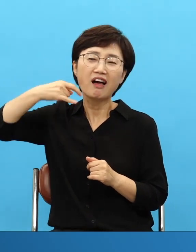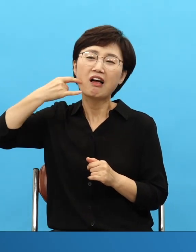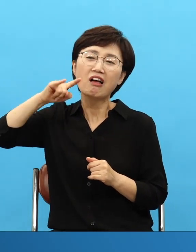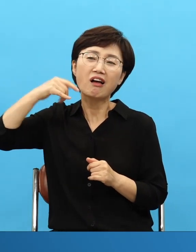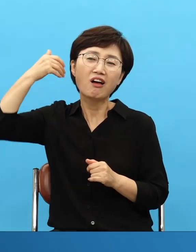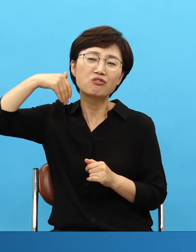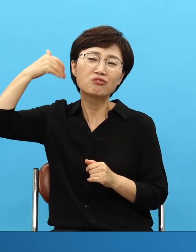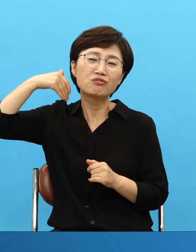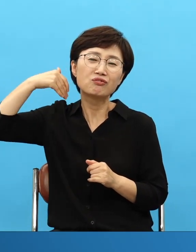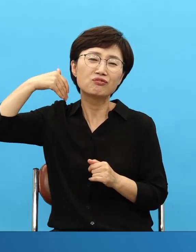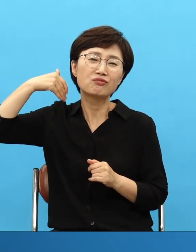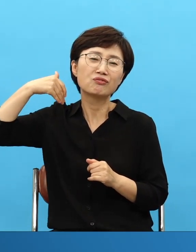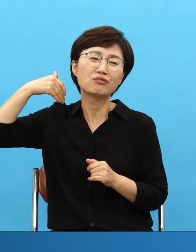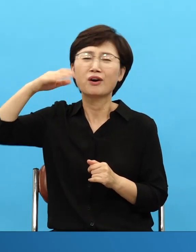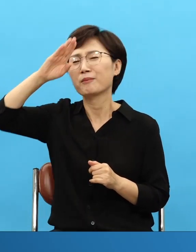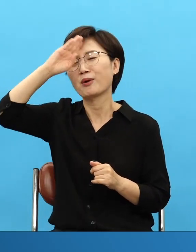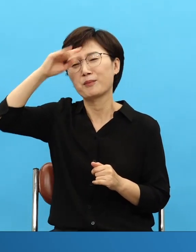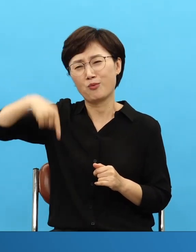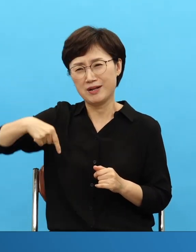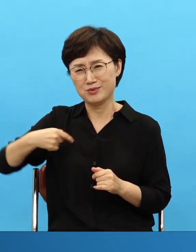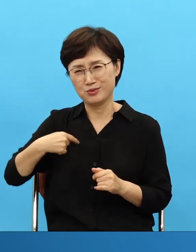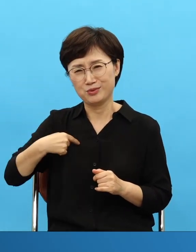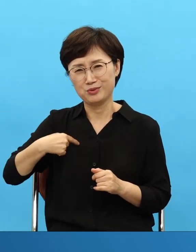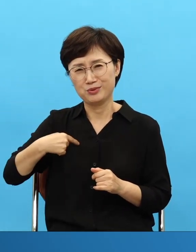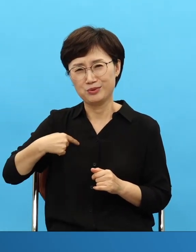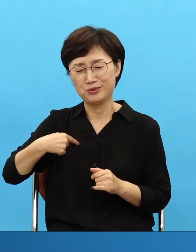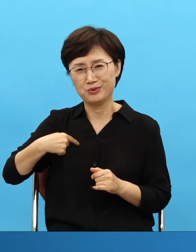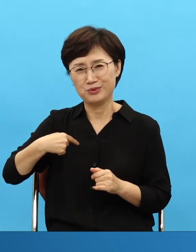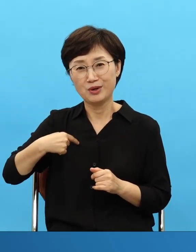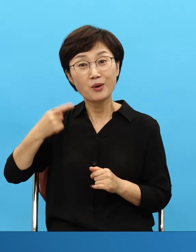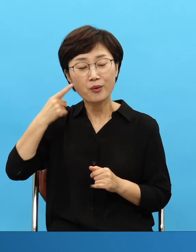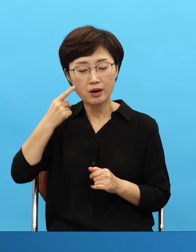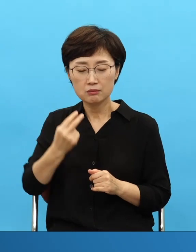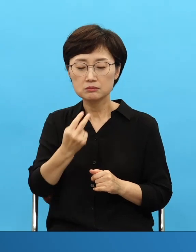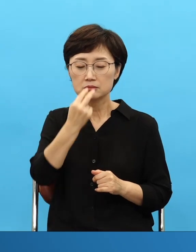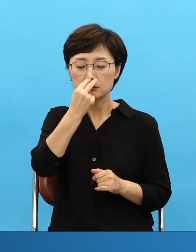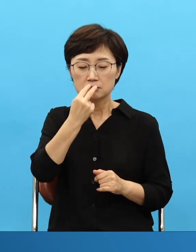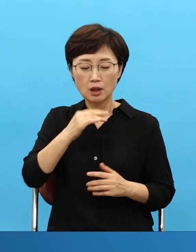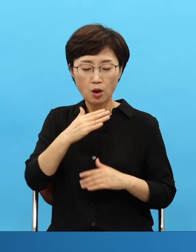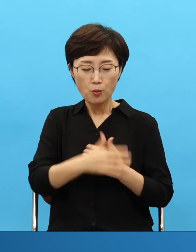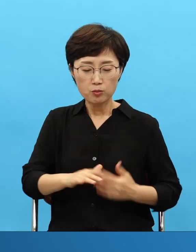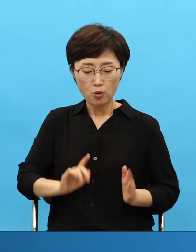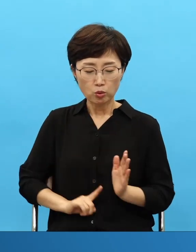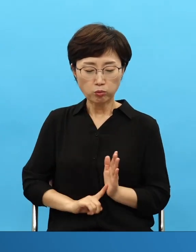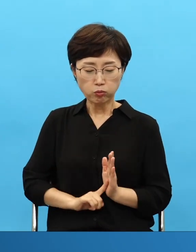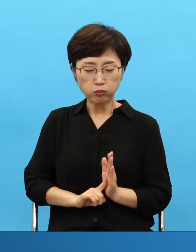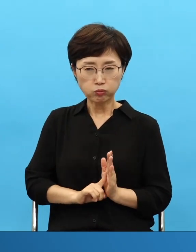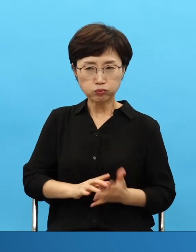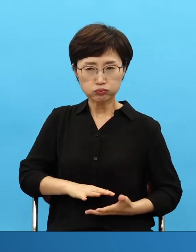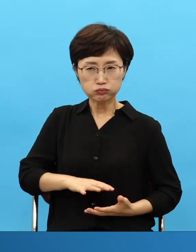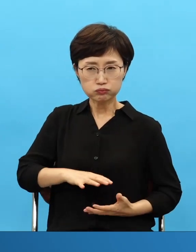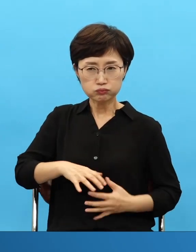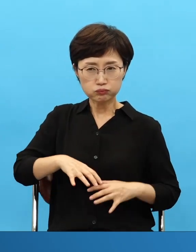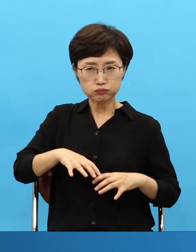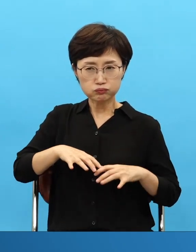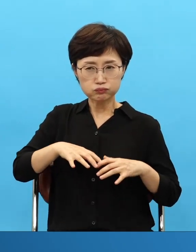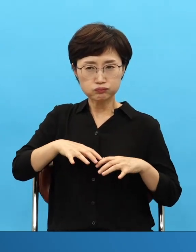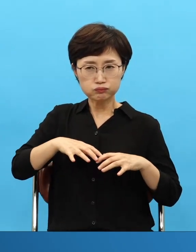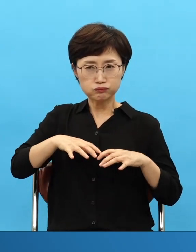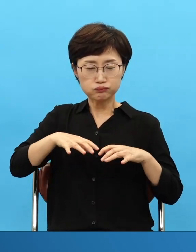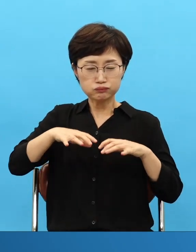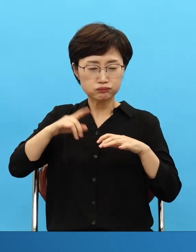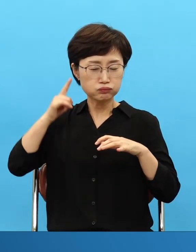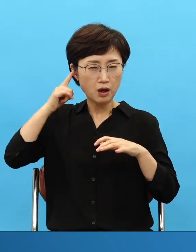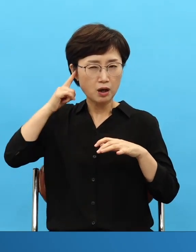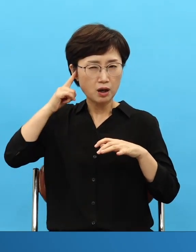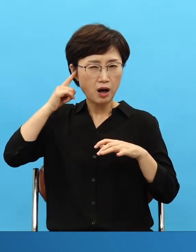that I had a slight welt here on my ear. 그 열이 위로 올라온 거죠. Because all the 근데 그러니까 간지럽잖아요. 이렇게.